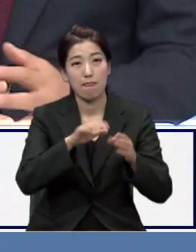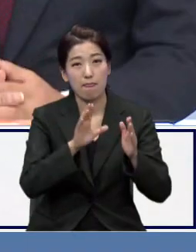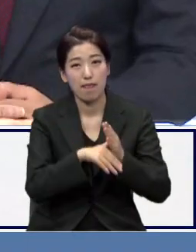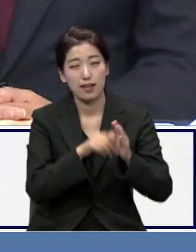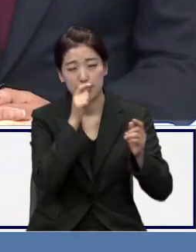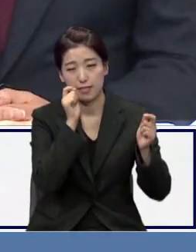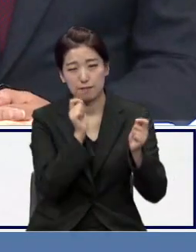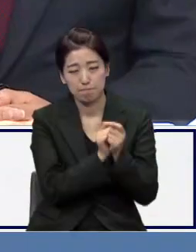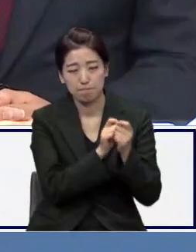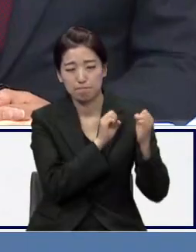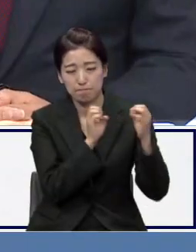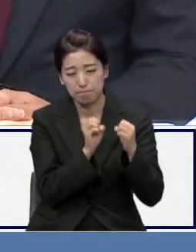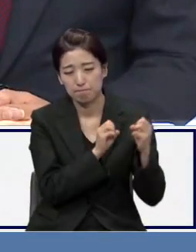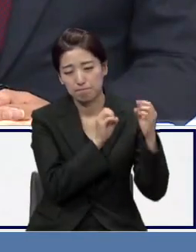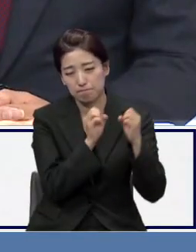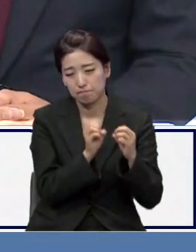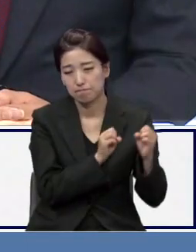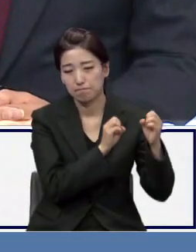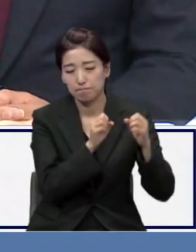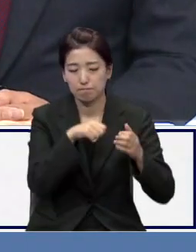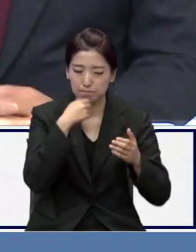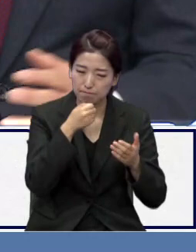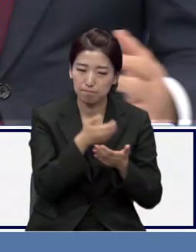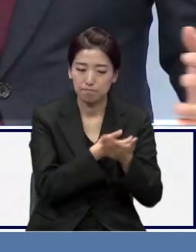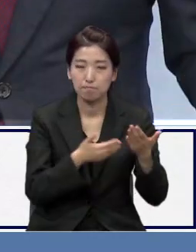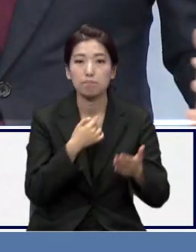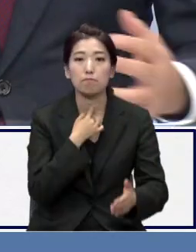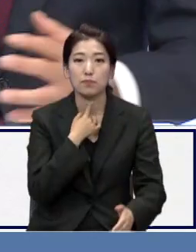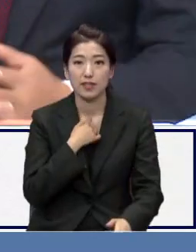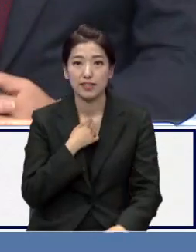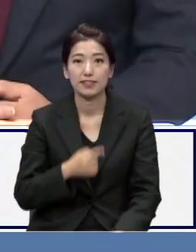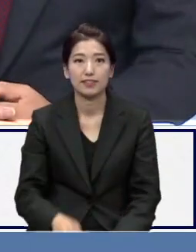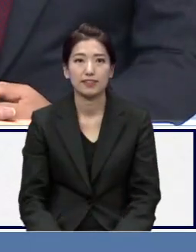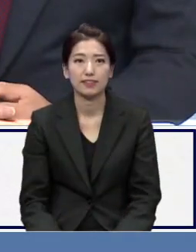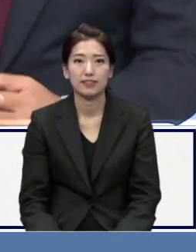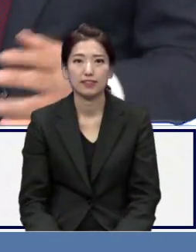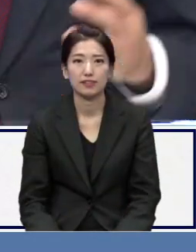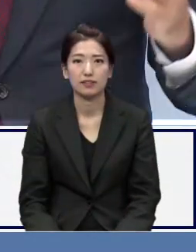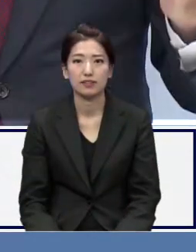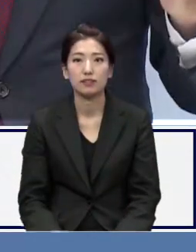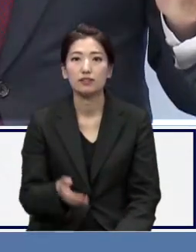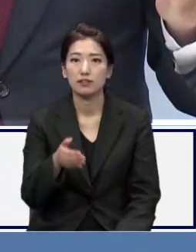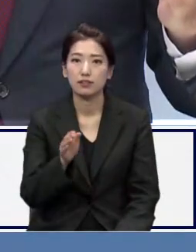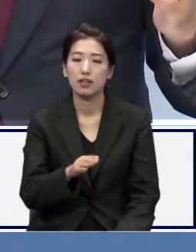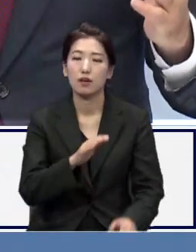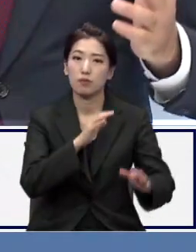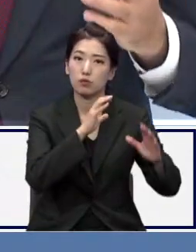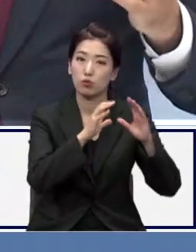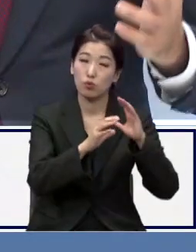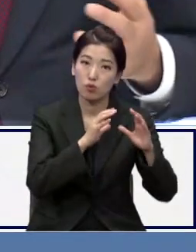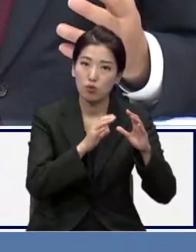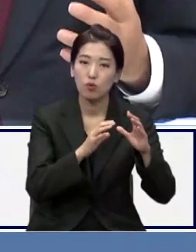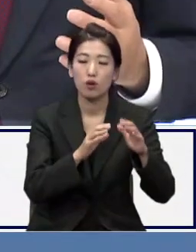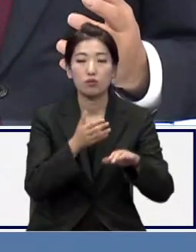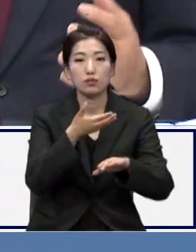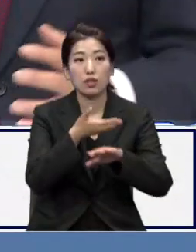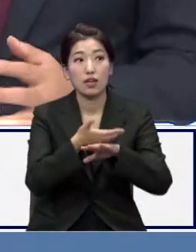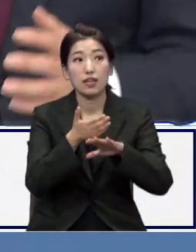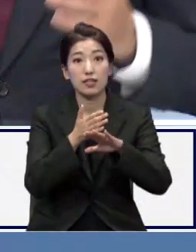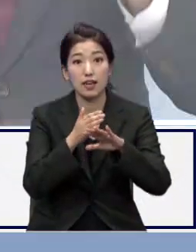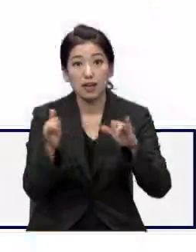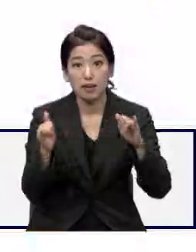이제 어 이야기도 나누고 식사도 하면서 했는데 굉장히 이제 소통이라는 이제 그 다른 사람의 떤